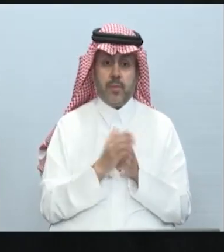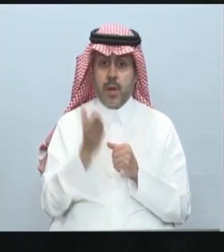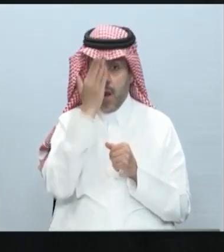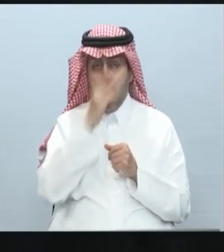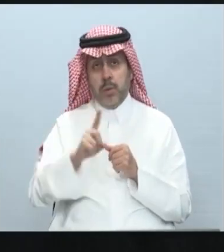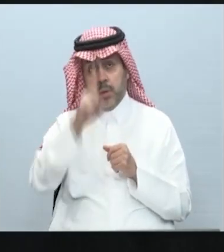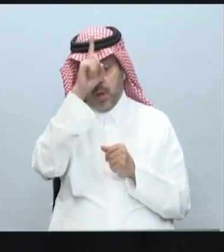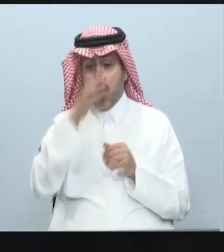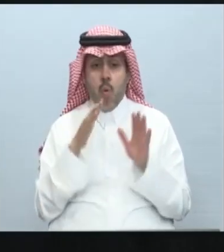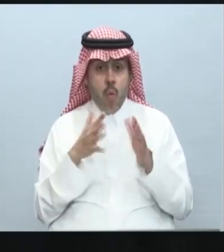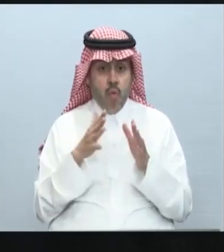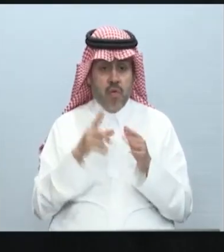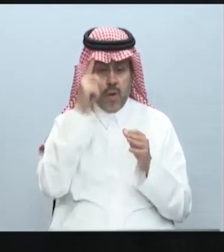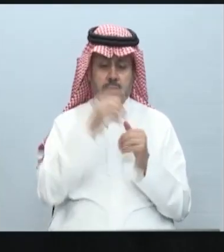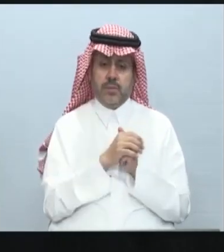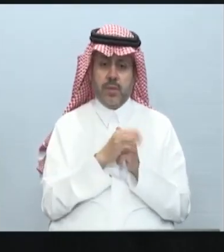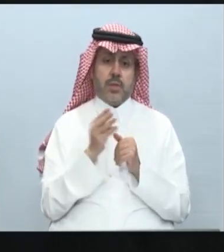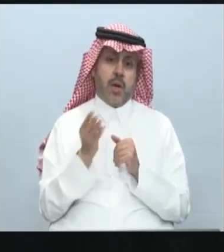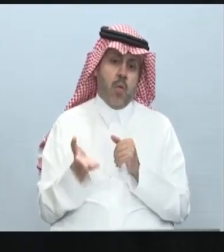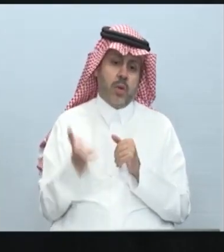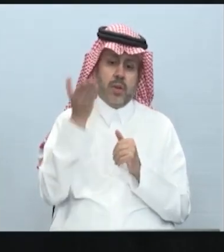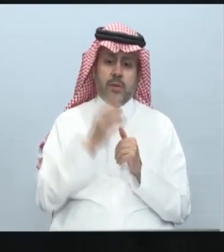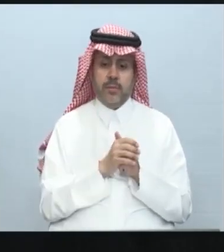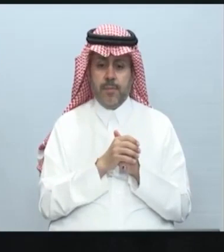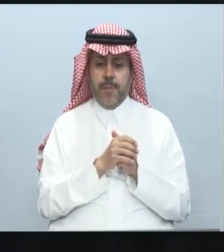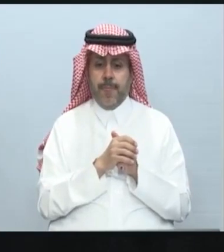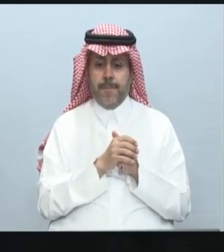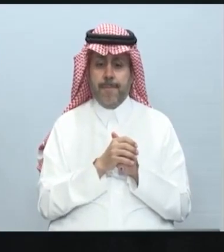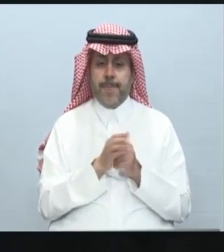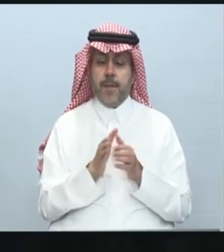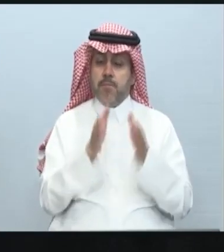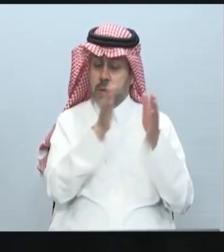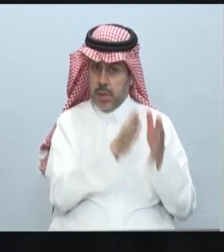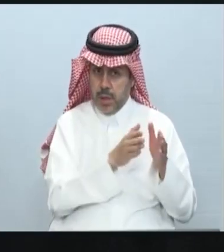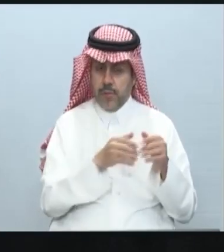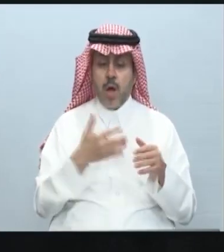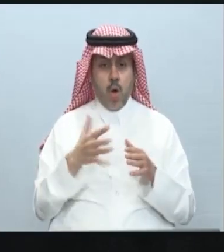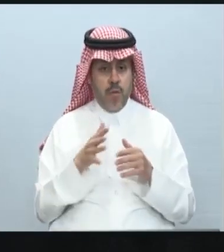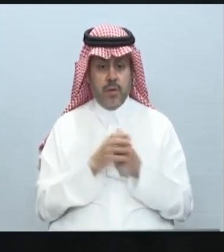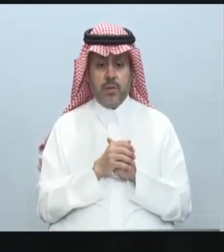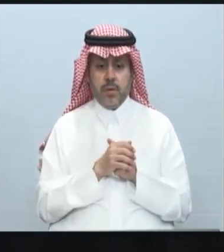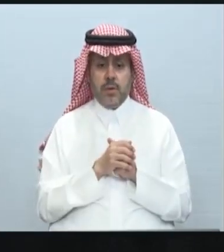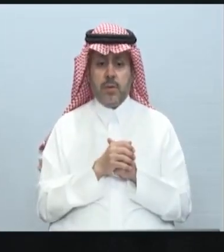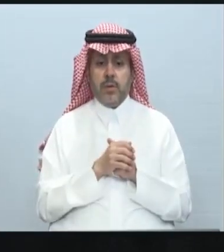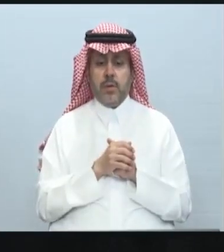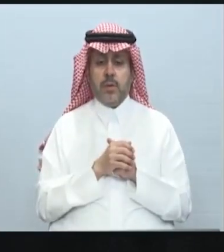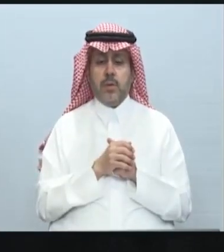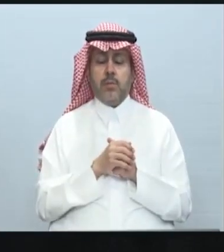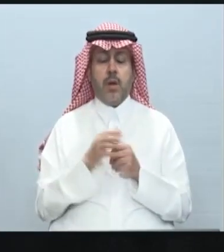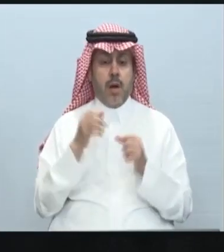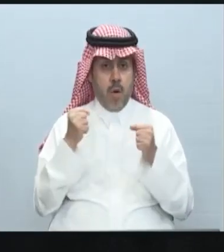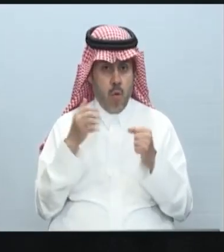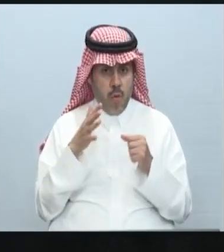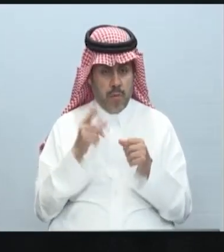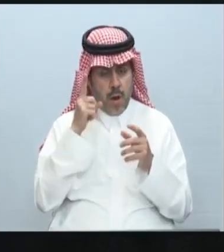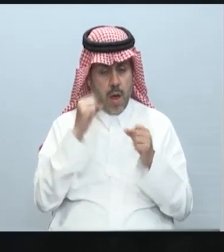لله خائف منه سبحانه وتعالى بعد ان عرفنا الخوف وعرفنا ان الله عظيم